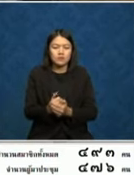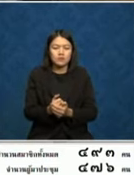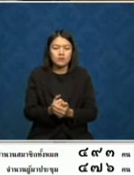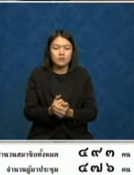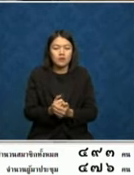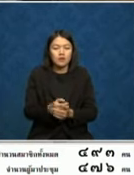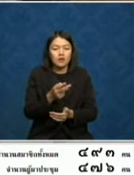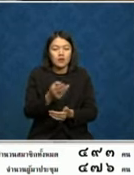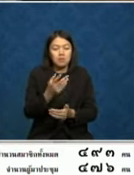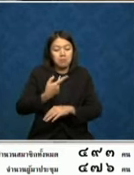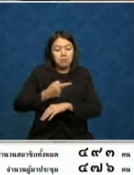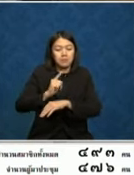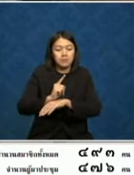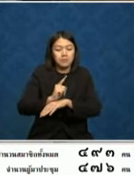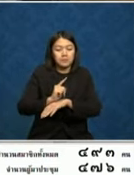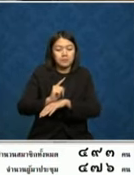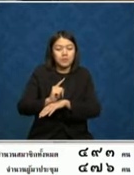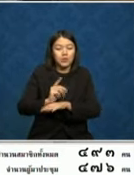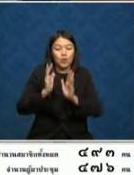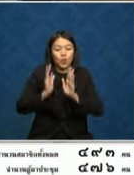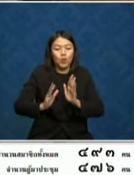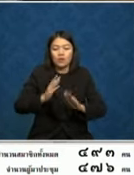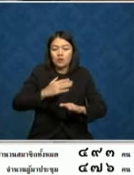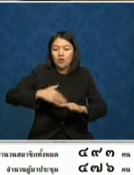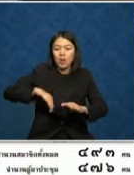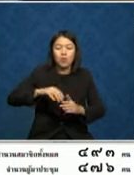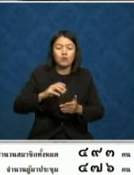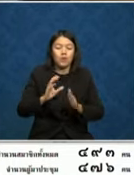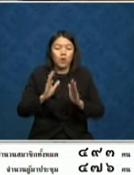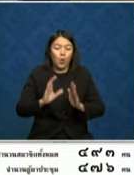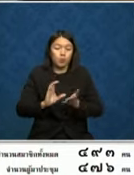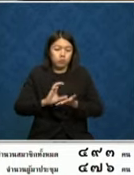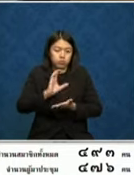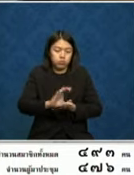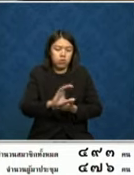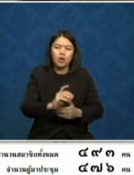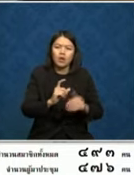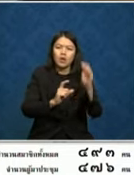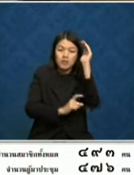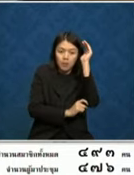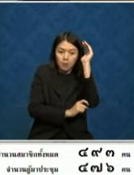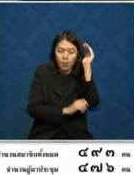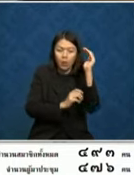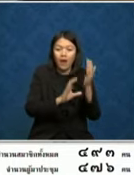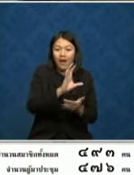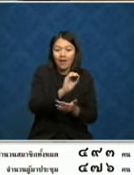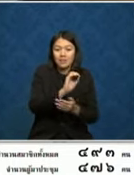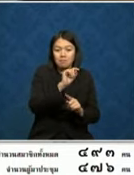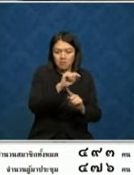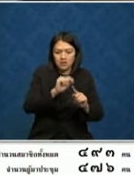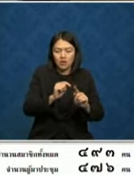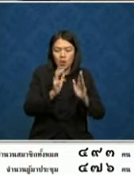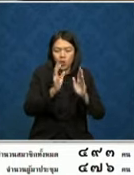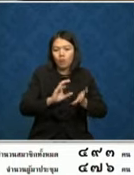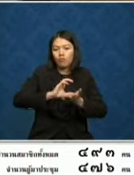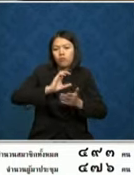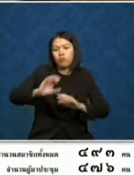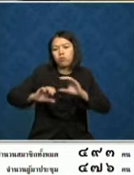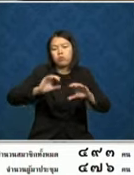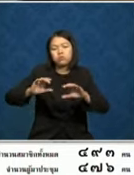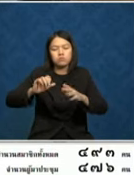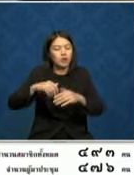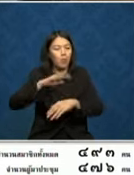เข้าใจคือจำนวนประชากรที่ลงทุนในตลาดหลักทรัพย์ครับสิงคโปร์นั้นกระจายว่า 50% ของประชากรลงทุนในตลาดทุนนะ